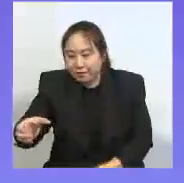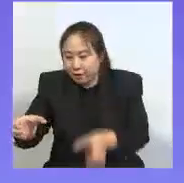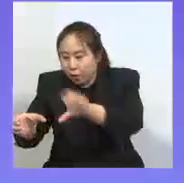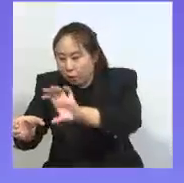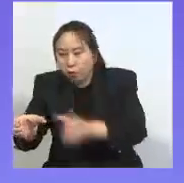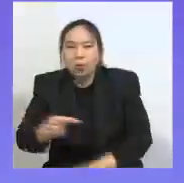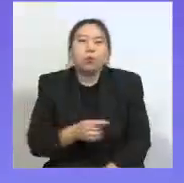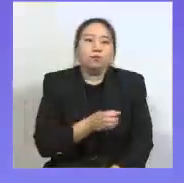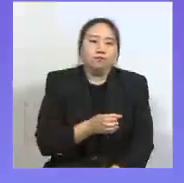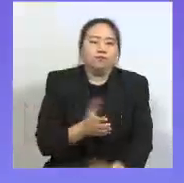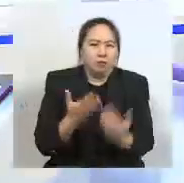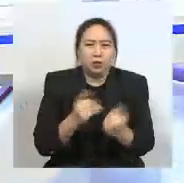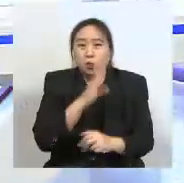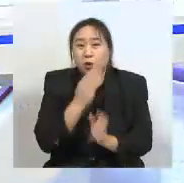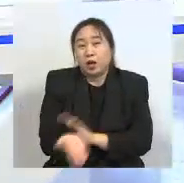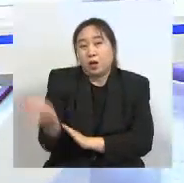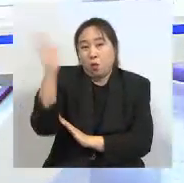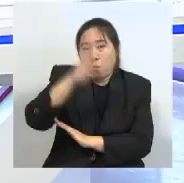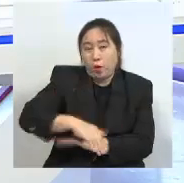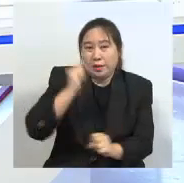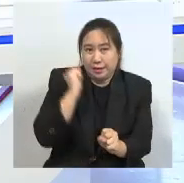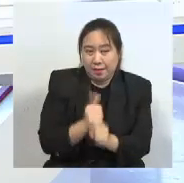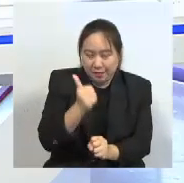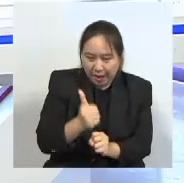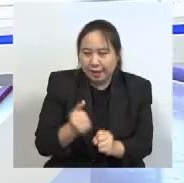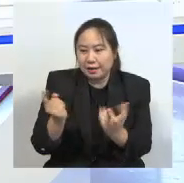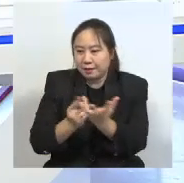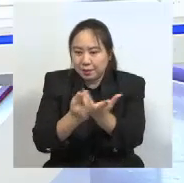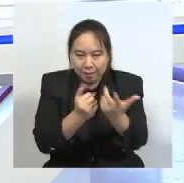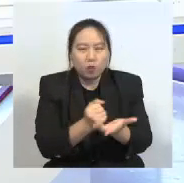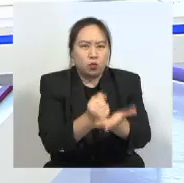แค่ครั้งเดียวนะแต่ว่าถ้าทั้งวันทำได้เนี่ยโอ้ก็เยอะมากนะคะก็ช่วยกันรณรงค์นะคะ